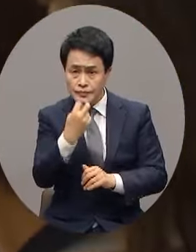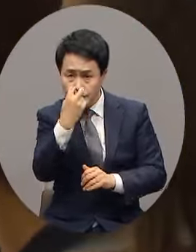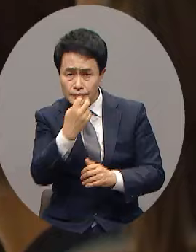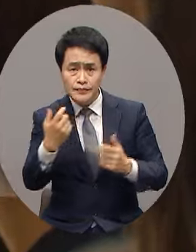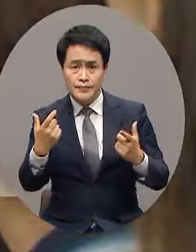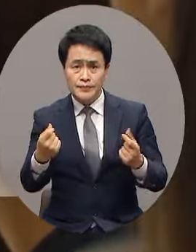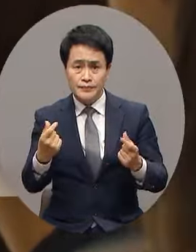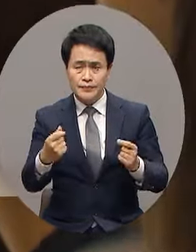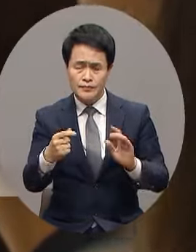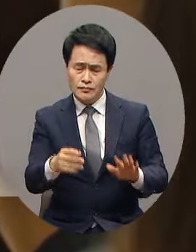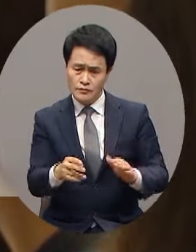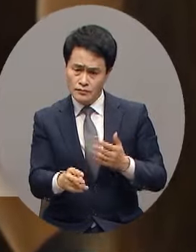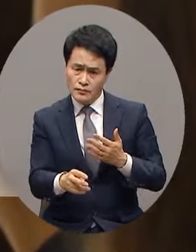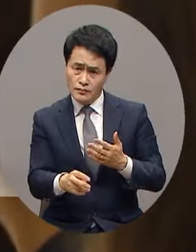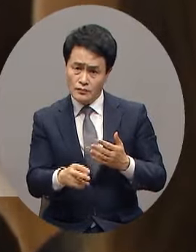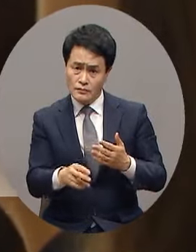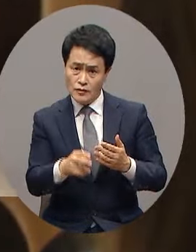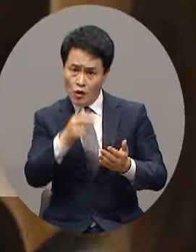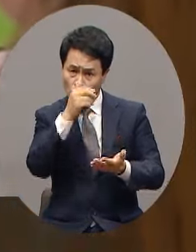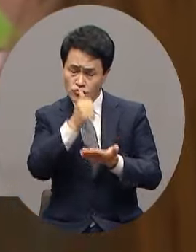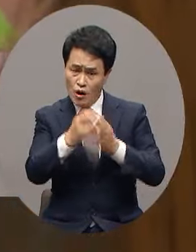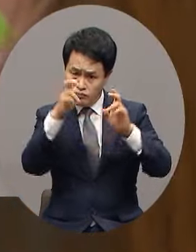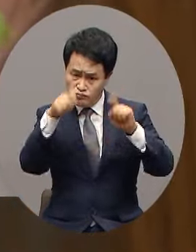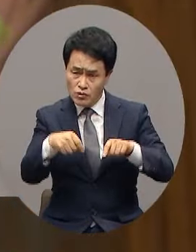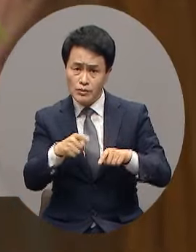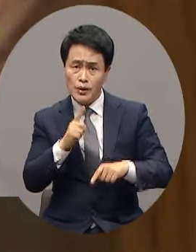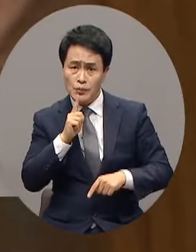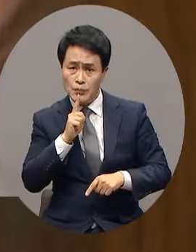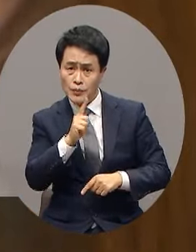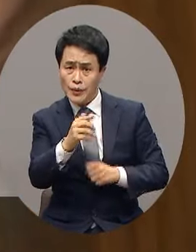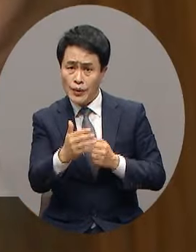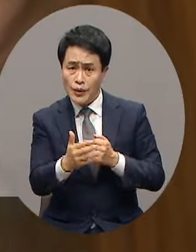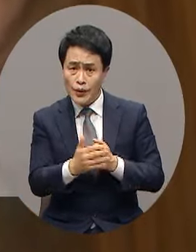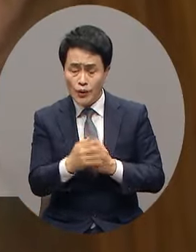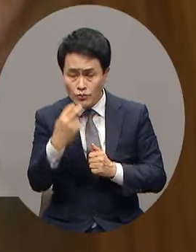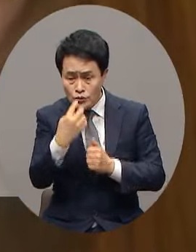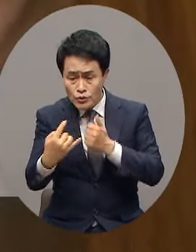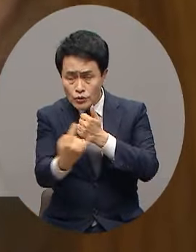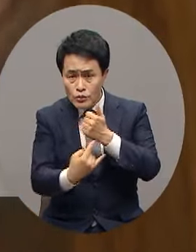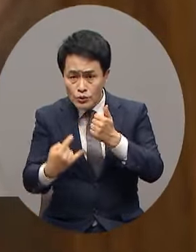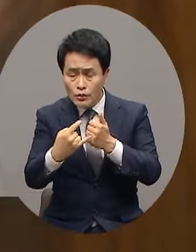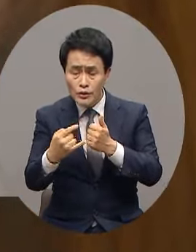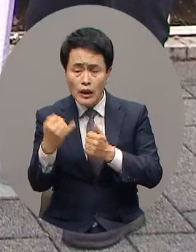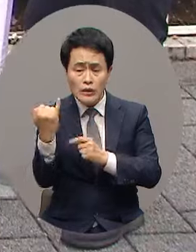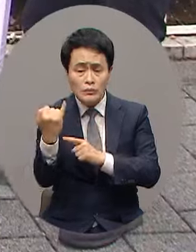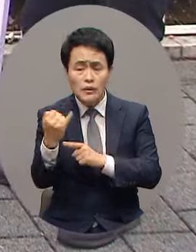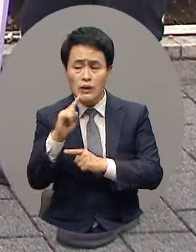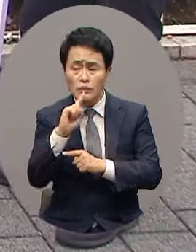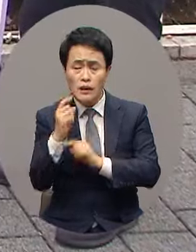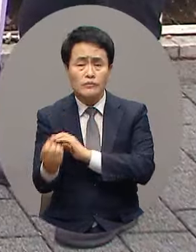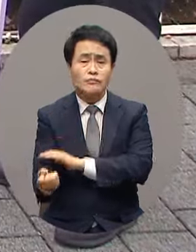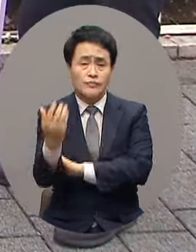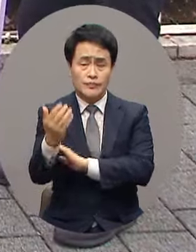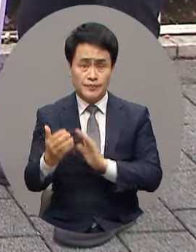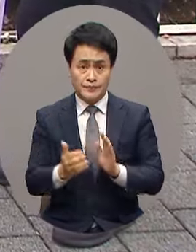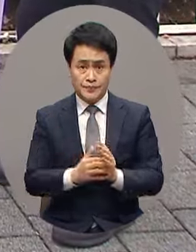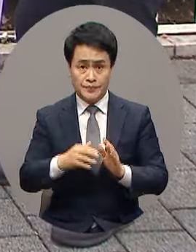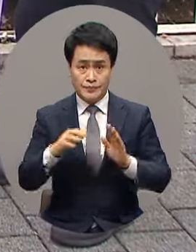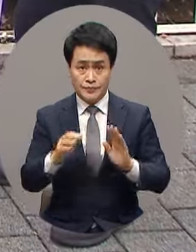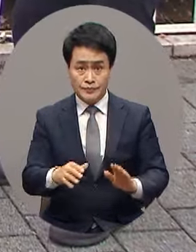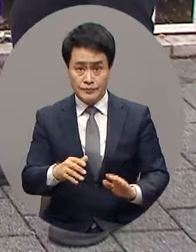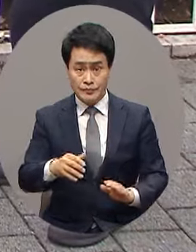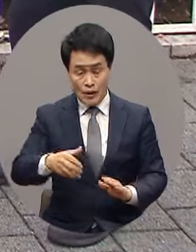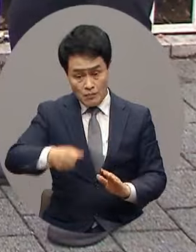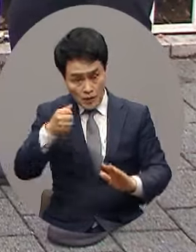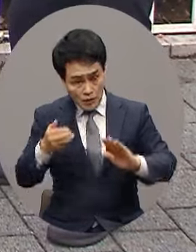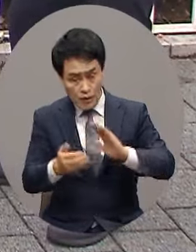마찬가지로 무혐의라는 논리를 폈는데 수사심의위가 김 여사 측 손을 들어준 겁니다. 김 여사에게 디올백을